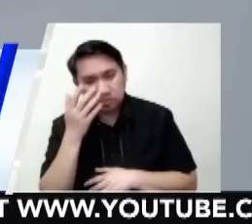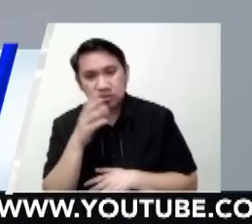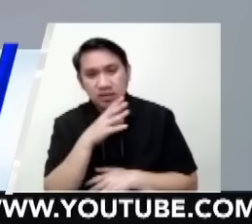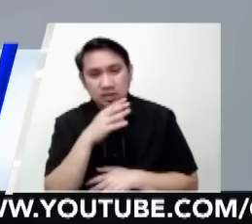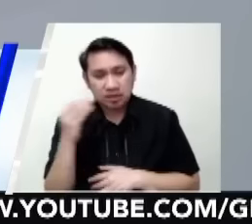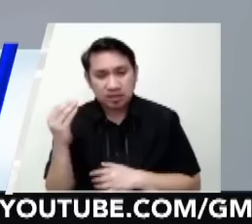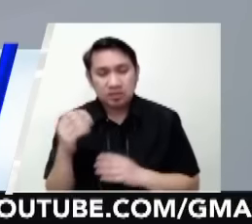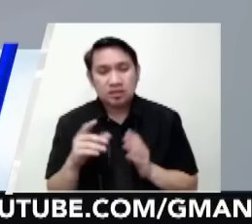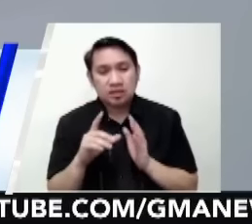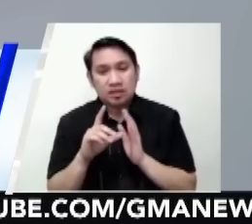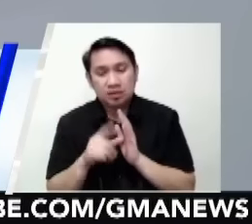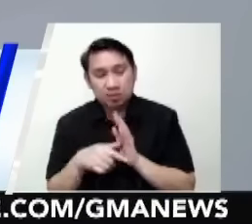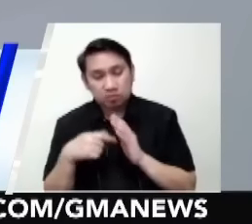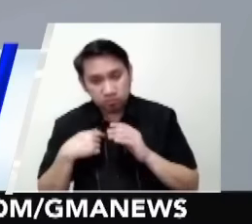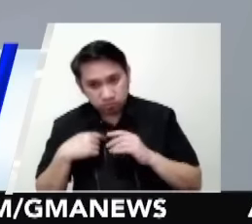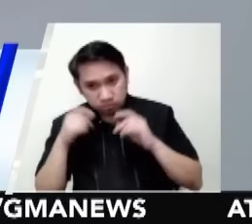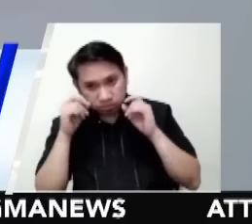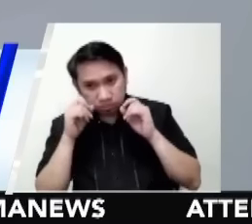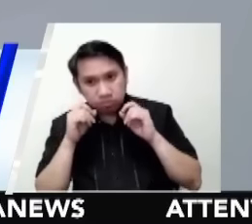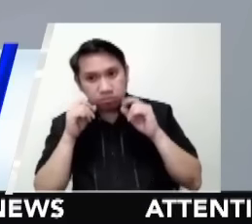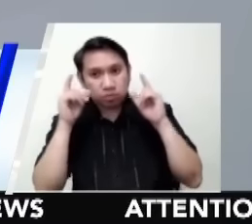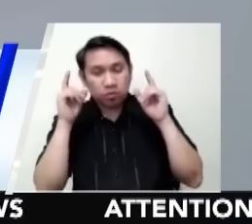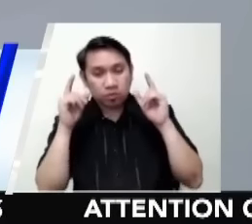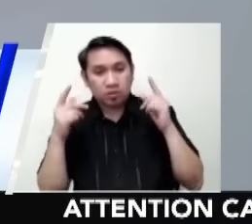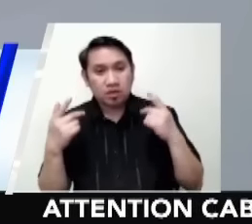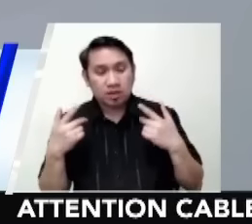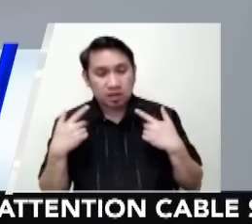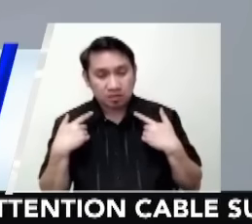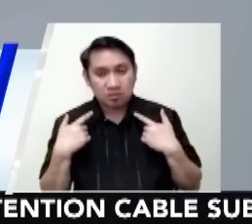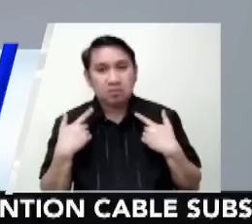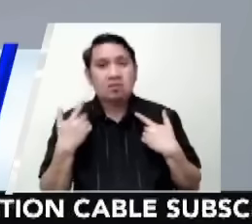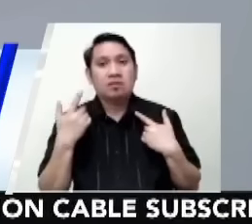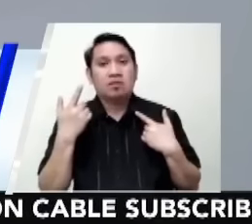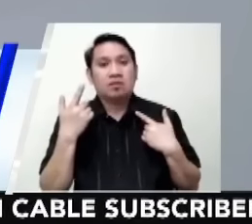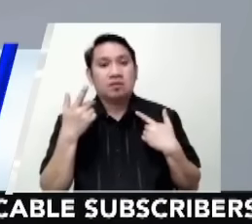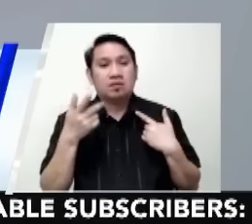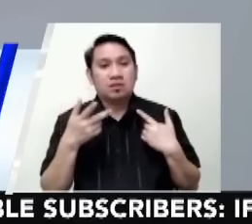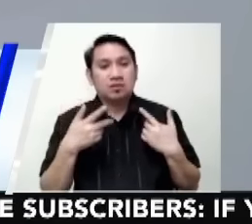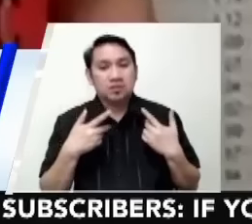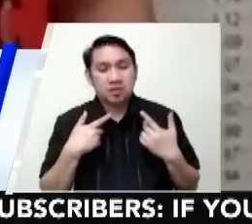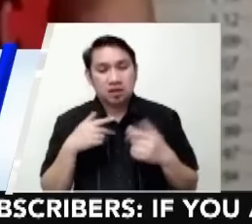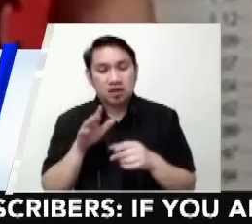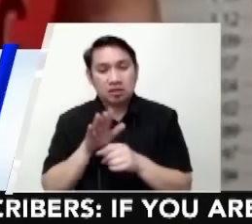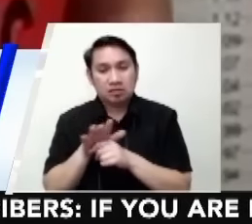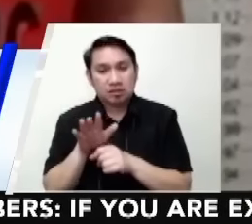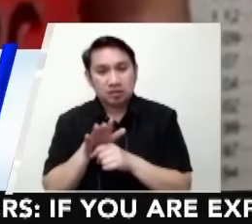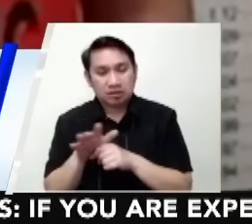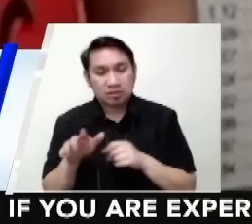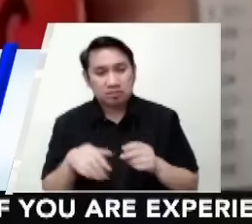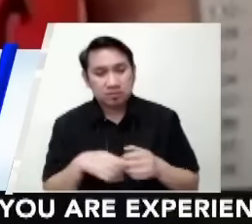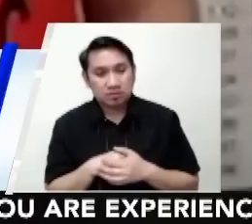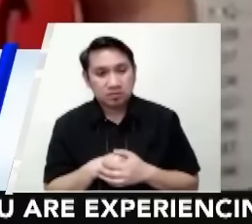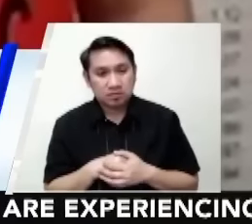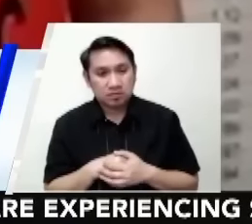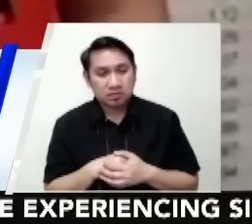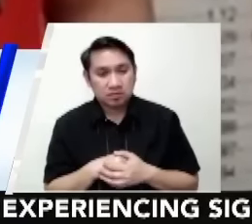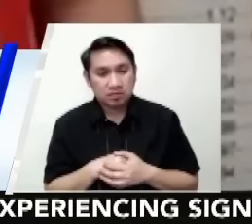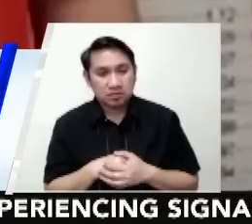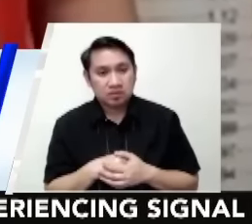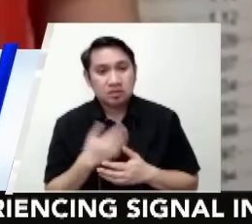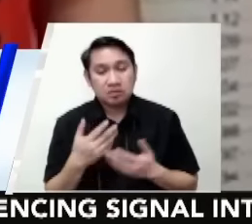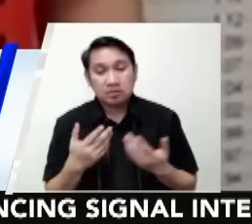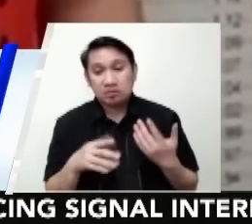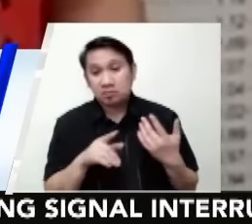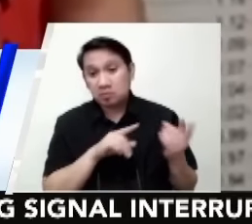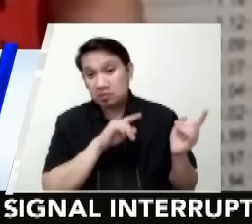nalaman niya na lang nung pagkagising niya, nagkaroon siya ng ulirat, nare-rape na pala siya that time. Mula raw noon, lumuwas ng Maynila ang suspect